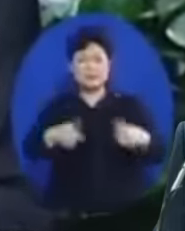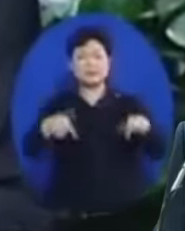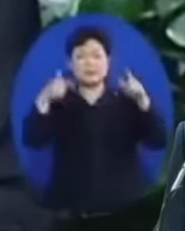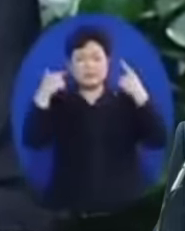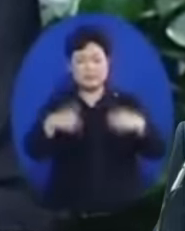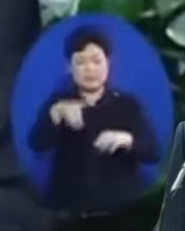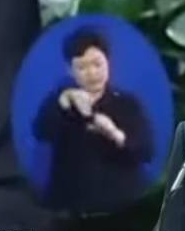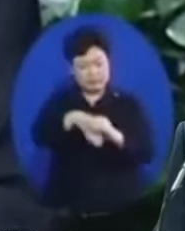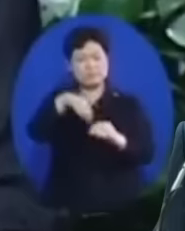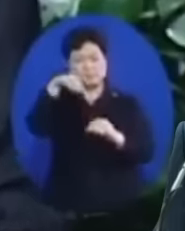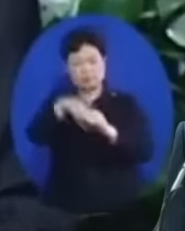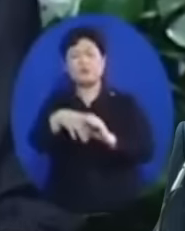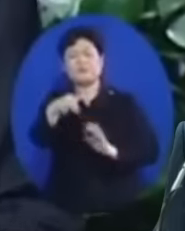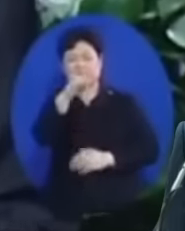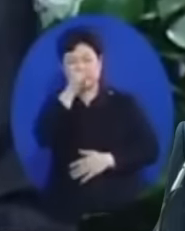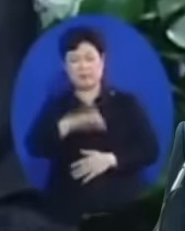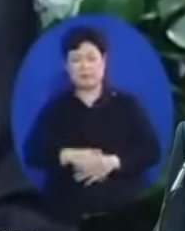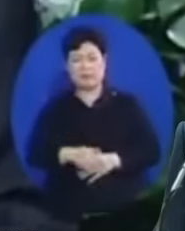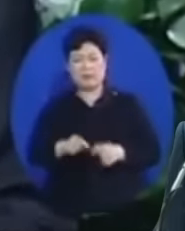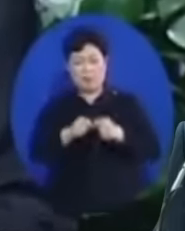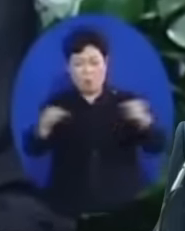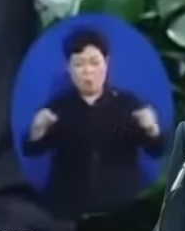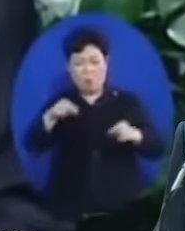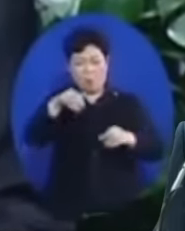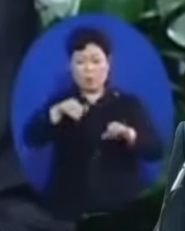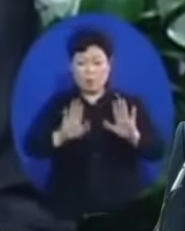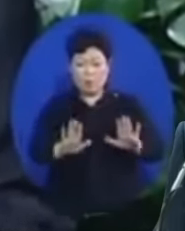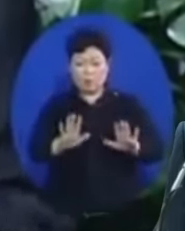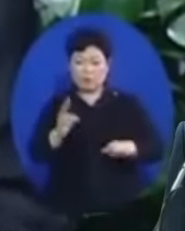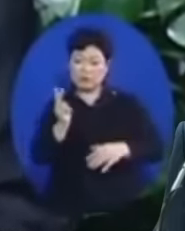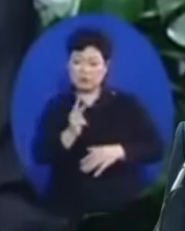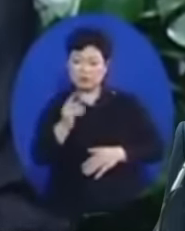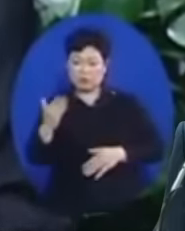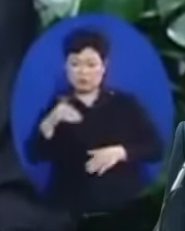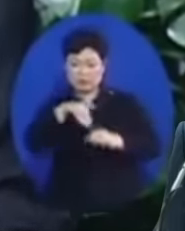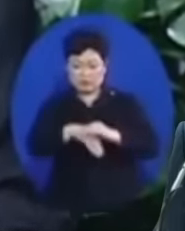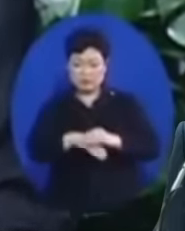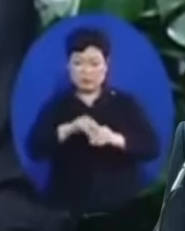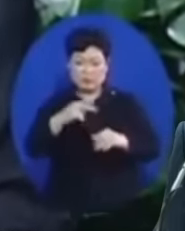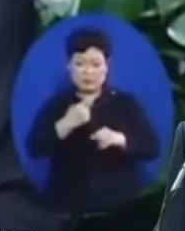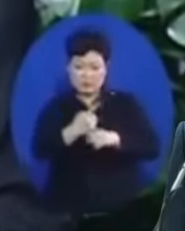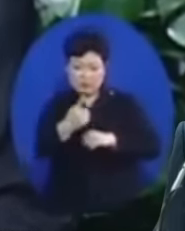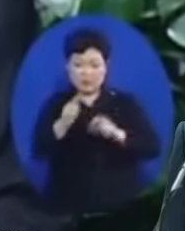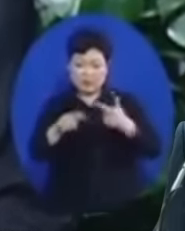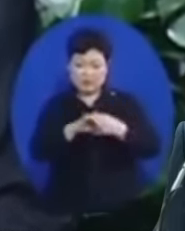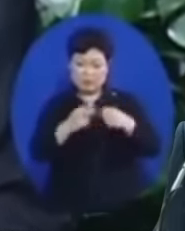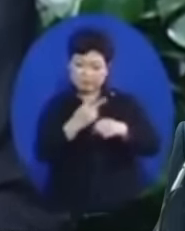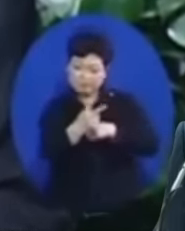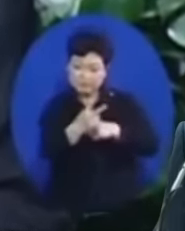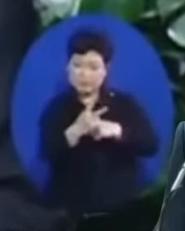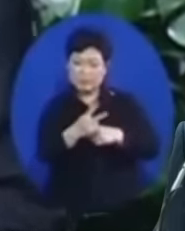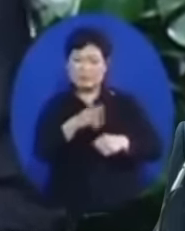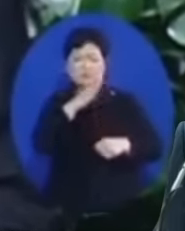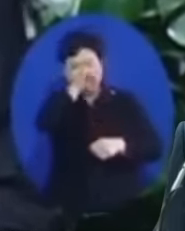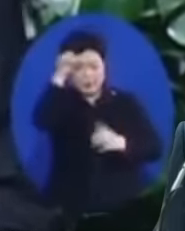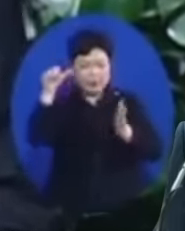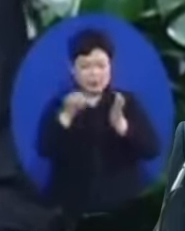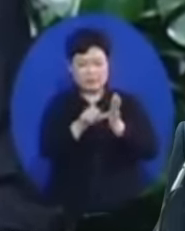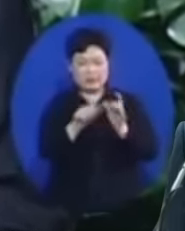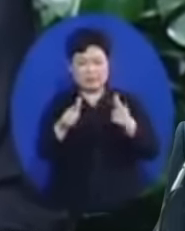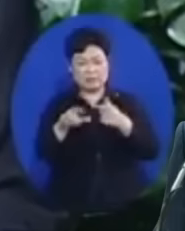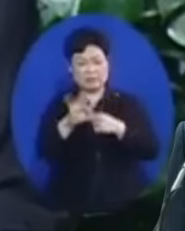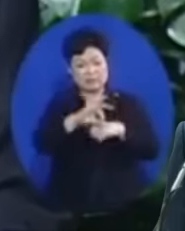늘 심습니다. 올해 심은 것을 명년에 거두기도 하고 내 명년에 거두기도 하고 내 평생에 심은 것을 자손 때 거두기도